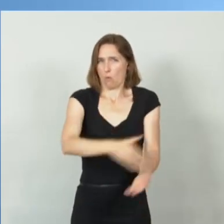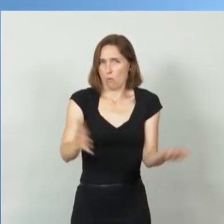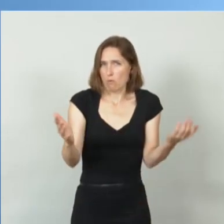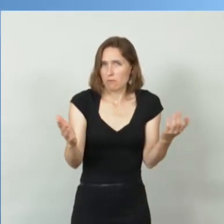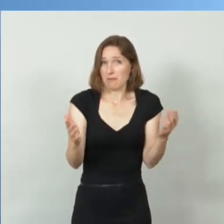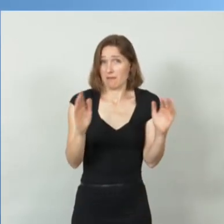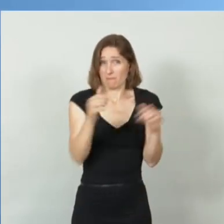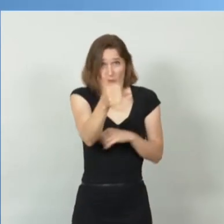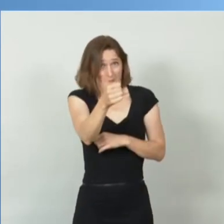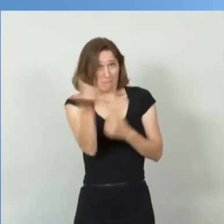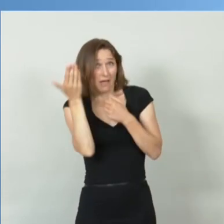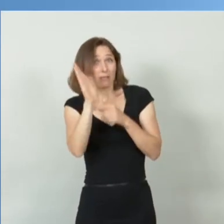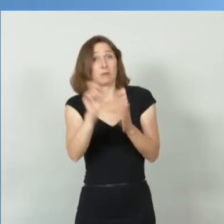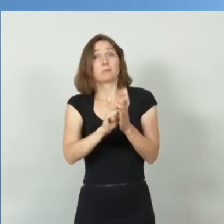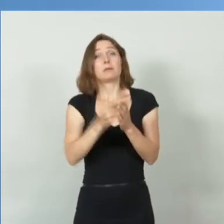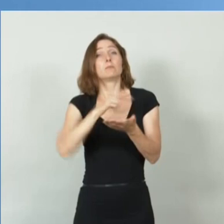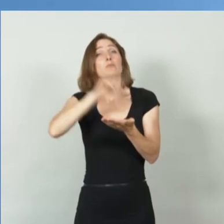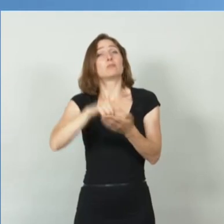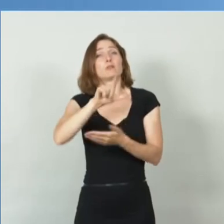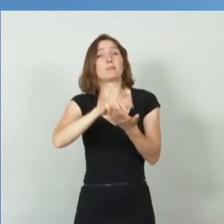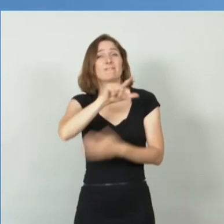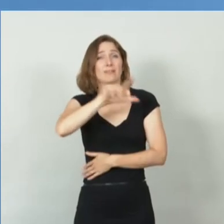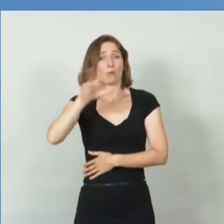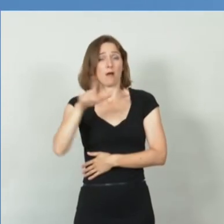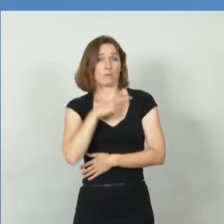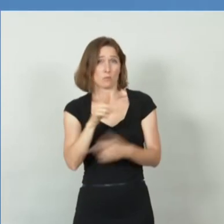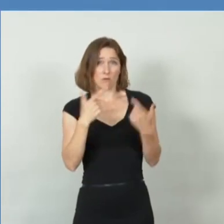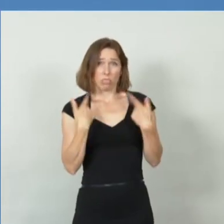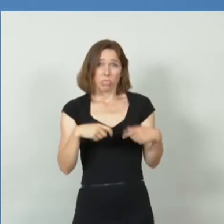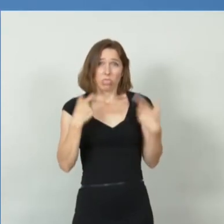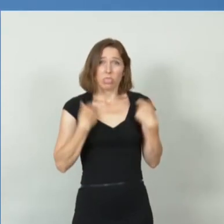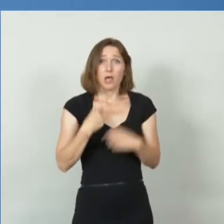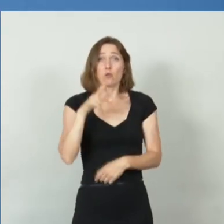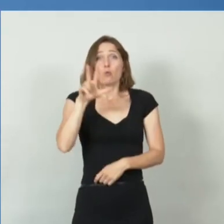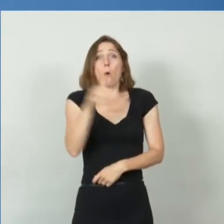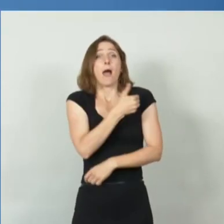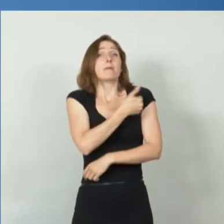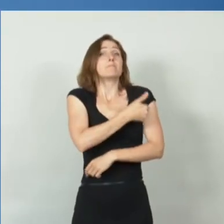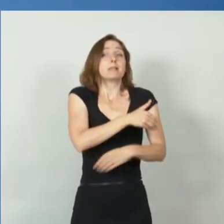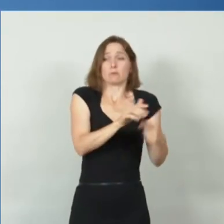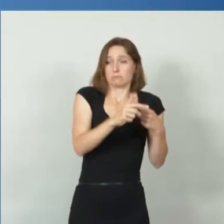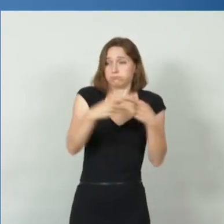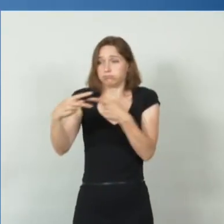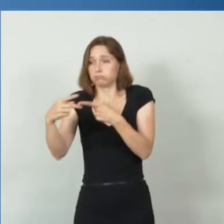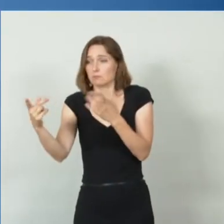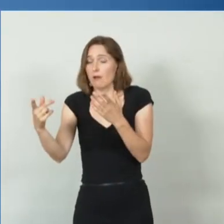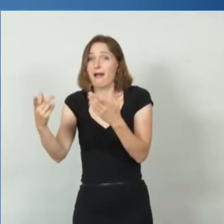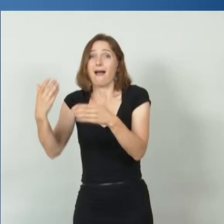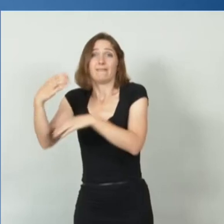2023 seulement 3 3 millions sur 44 millions seront fléchés vers les 10 investissements